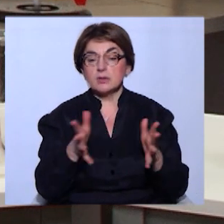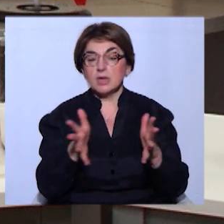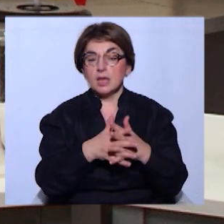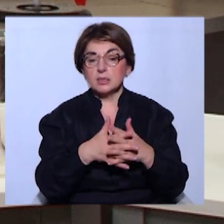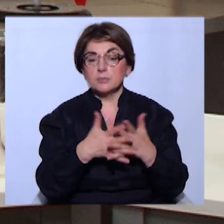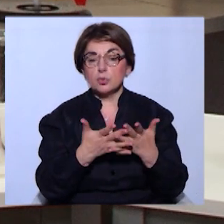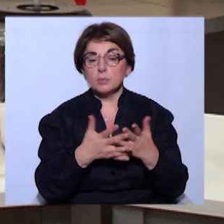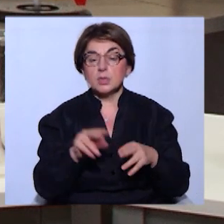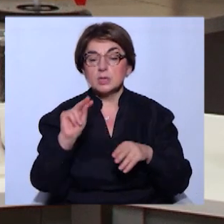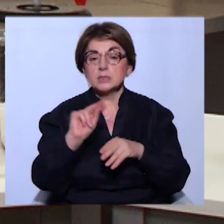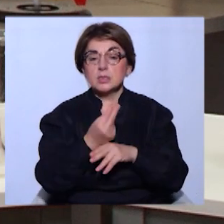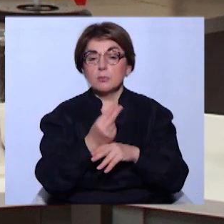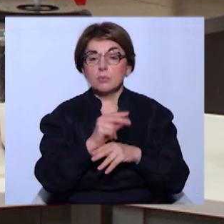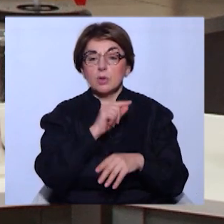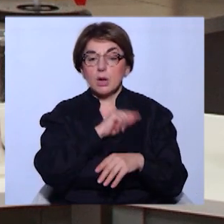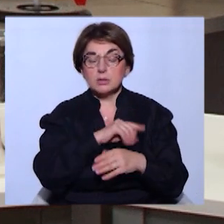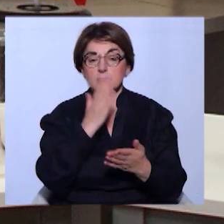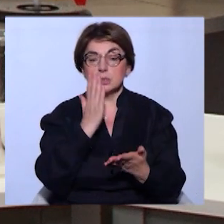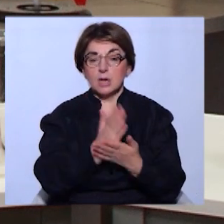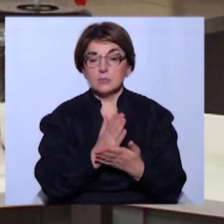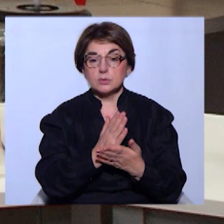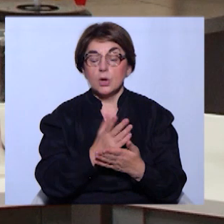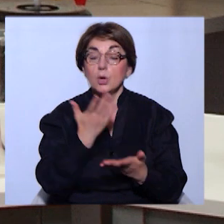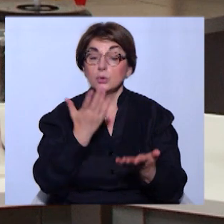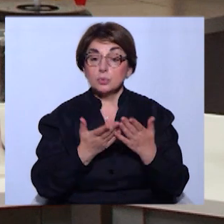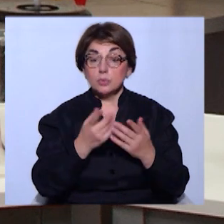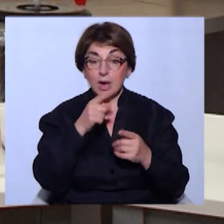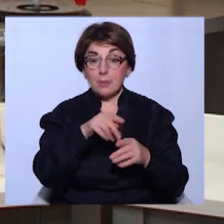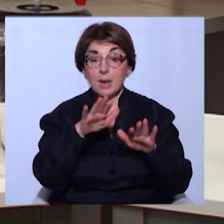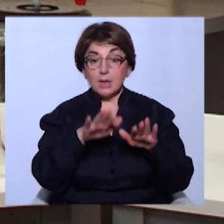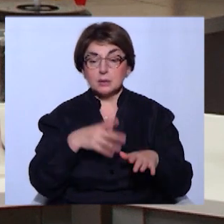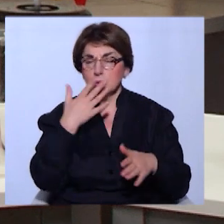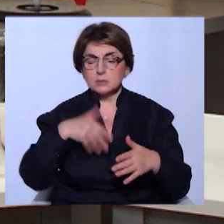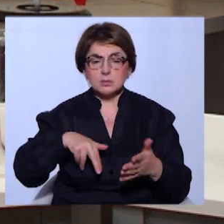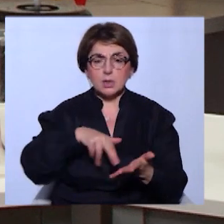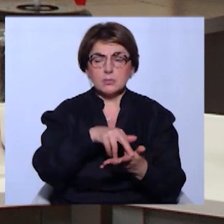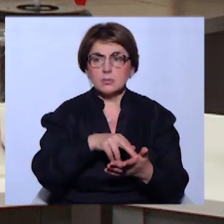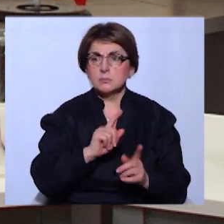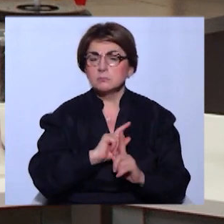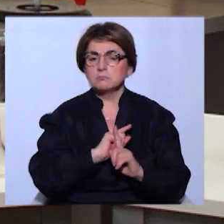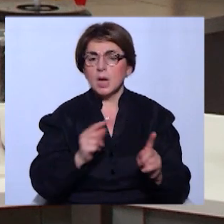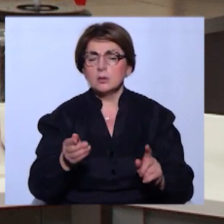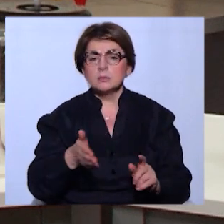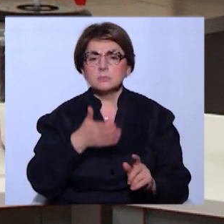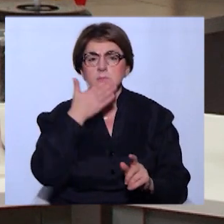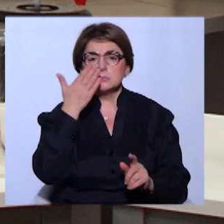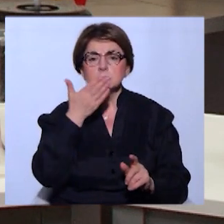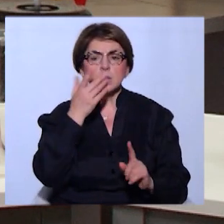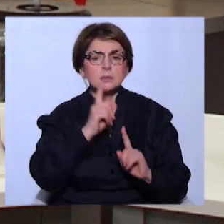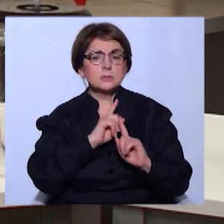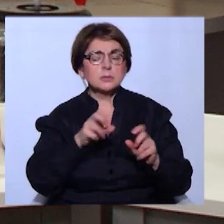თვისებებიც გააჩნია. და თუ გაგივლიათ ამ ტერიტორიაზე, ალბათ შეგიმჩნევიათ კიდეც ის სუნი, რომელიც